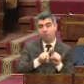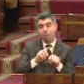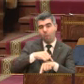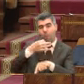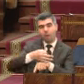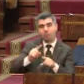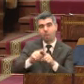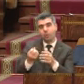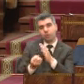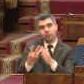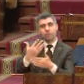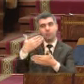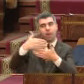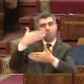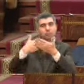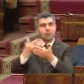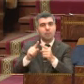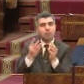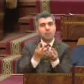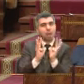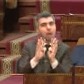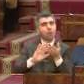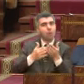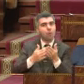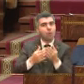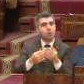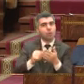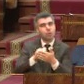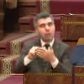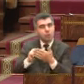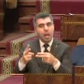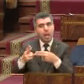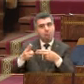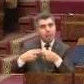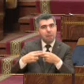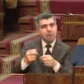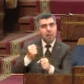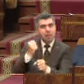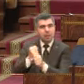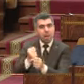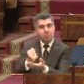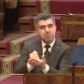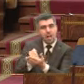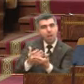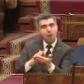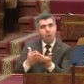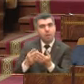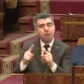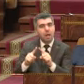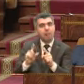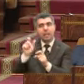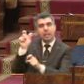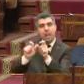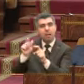لإحداث وتشييد فضاءات تليق بمستوى هذه المرافق وتحسين ظروف اشتغال موظفيها وبالتالي تخفيض